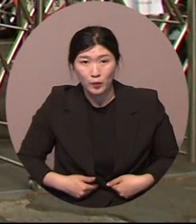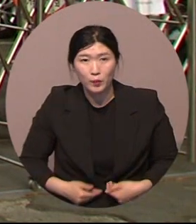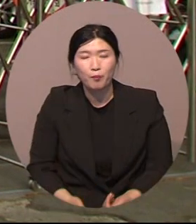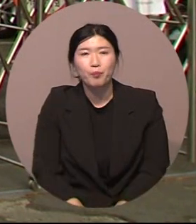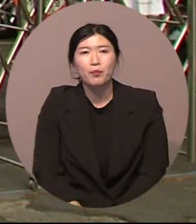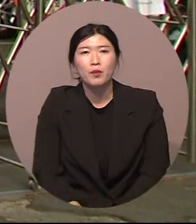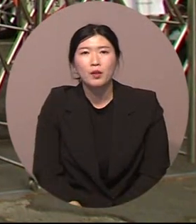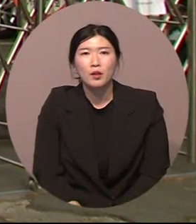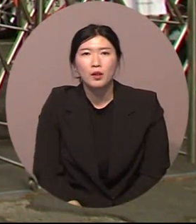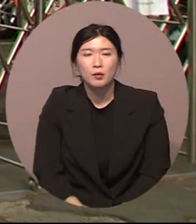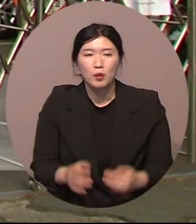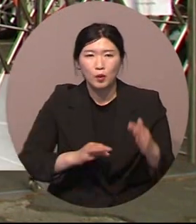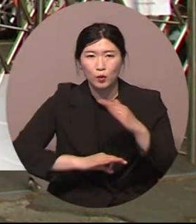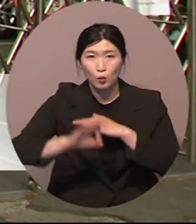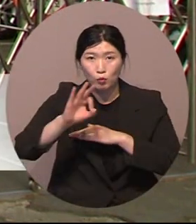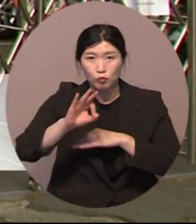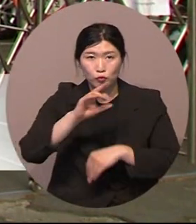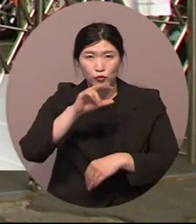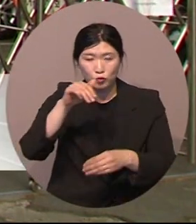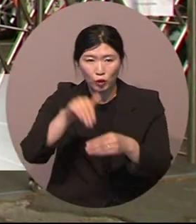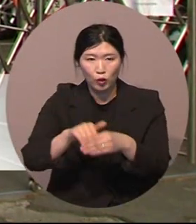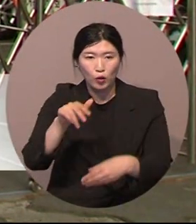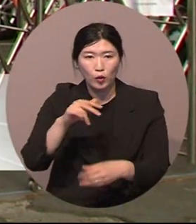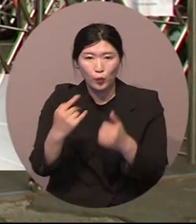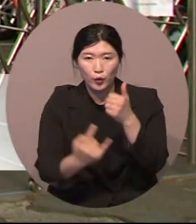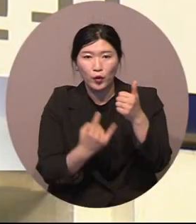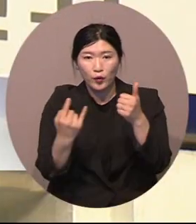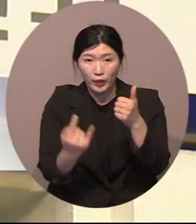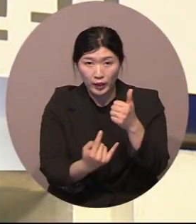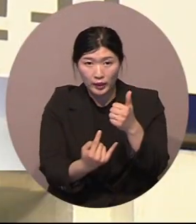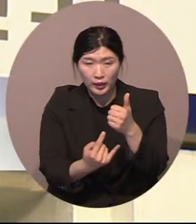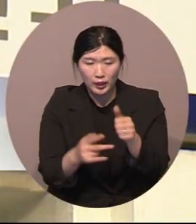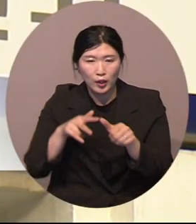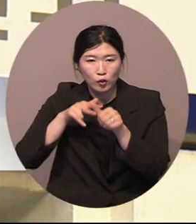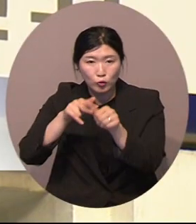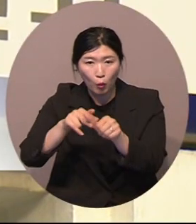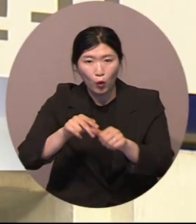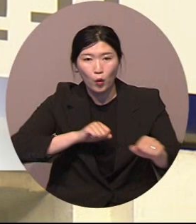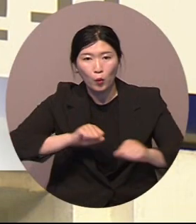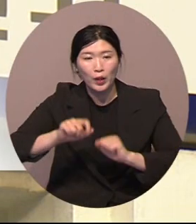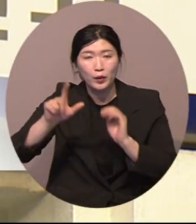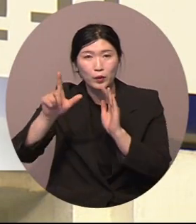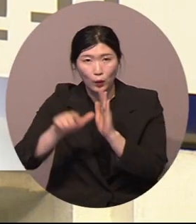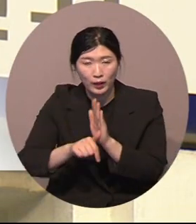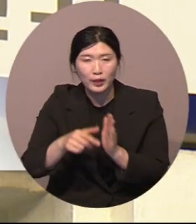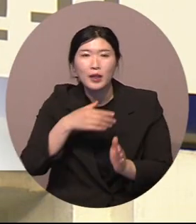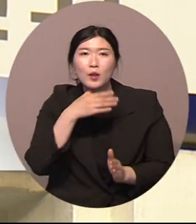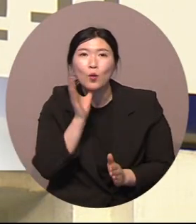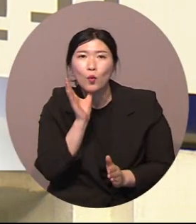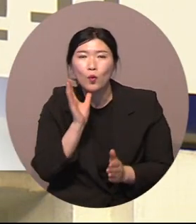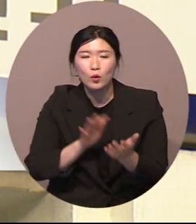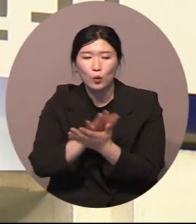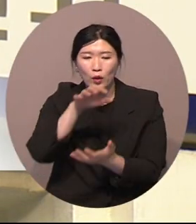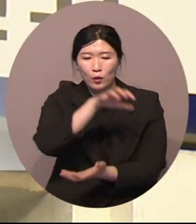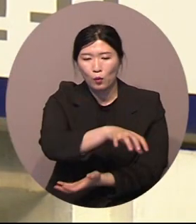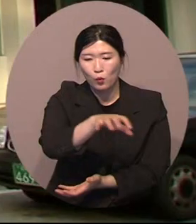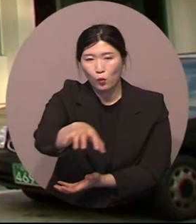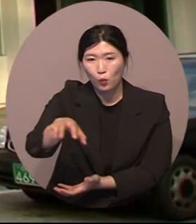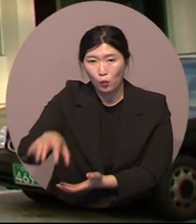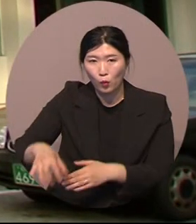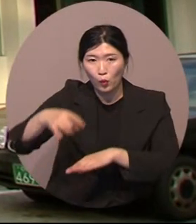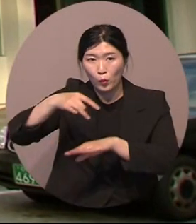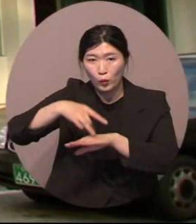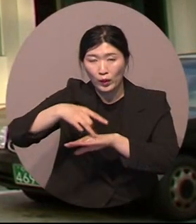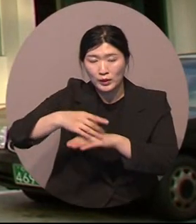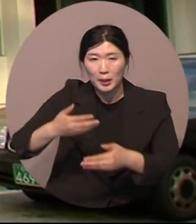한편 대전 동구 선관위는 지난 22대 국회의원 후보자 선거 운동을 하면서 경로당 아홉 곳에 돼지 등뼈 18